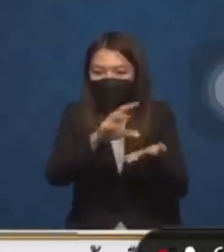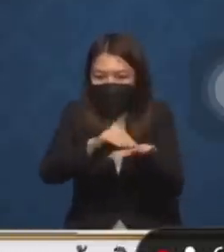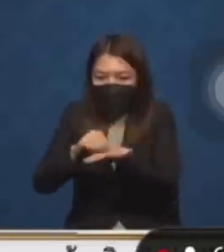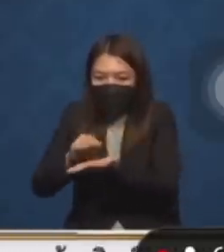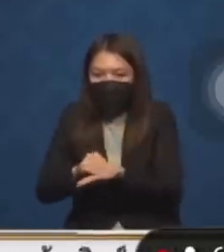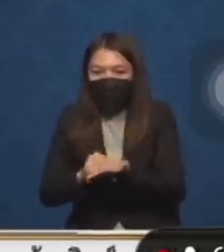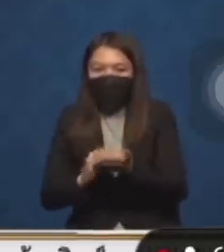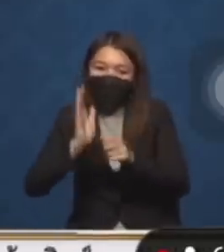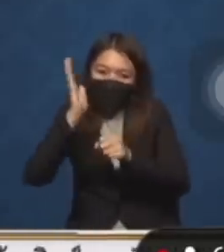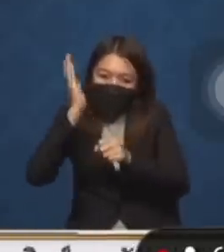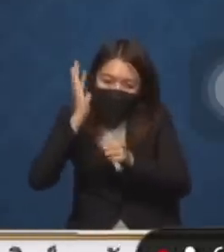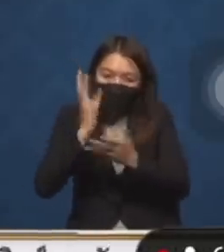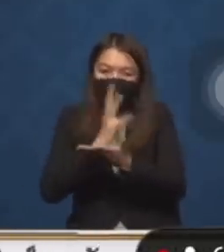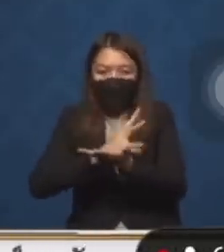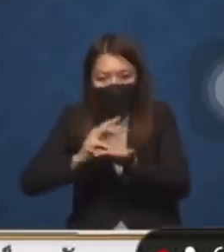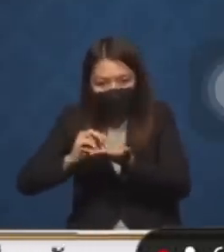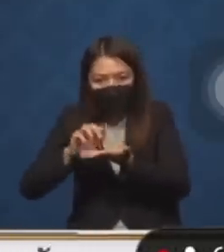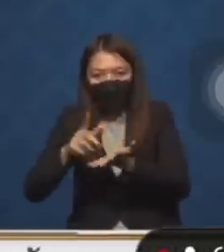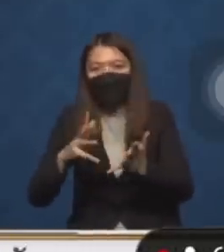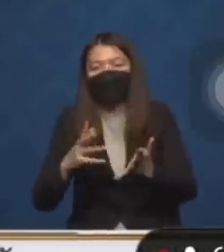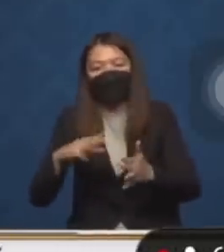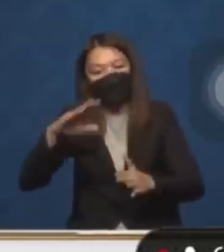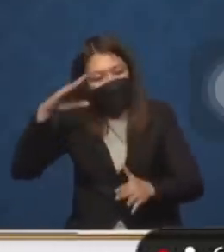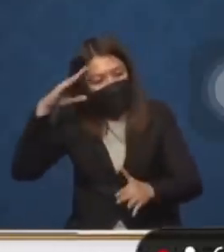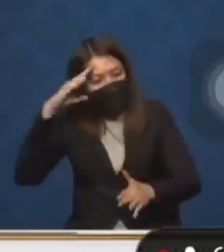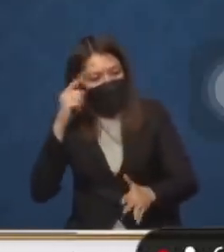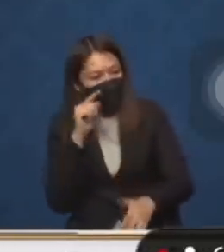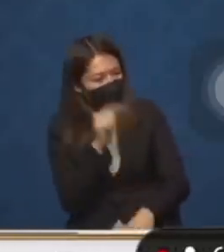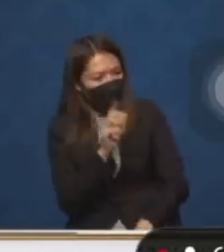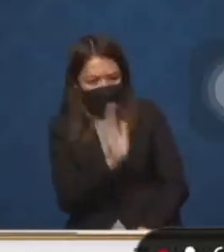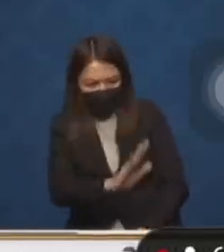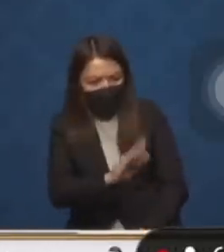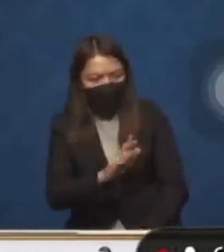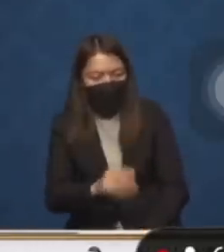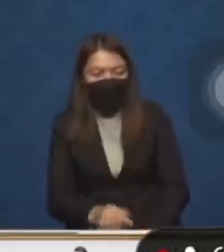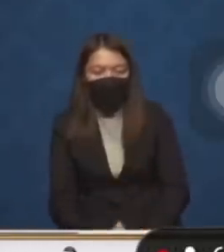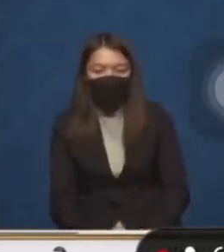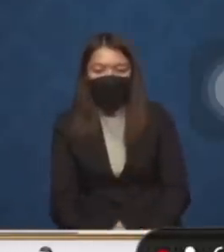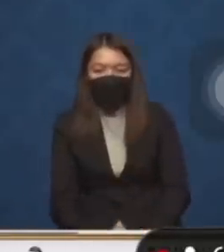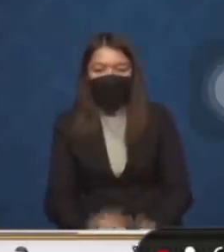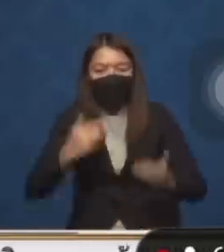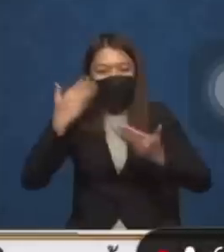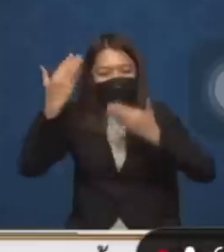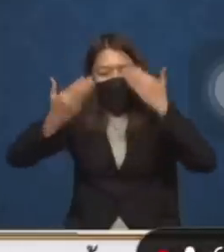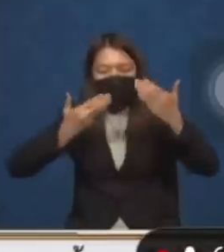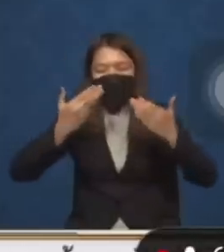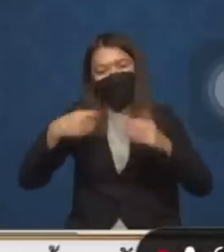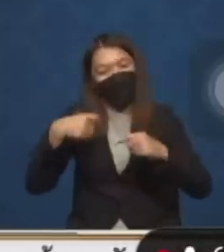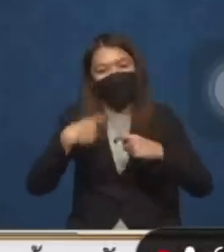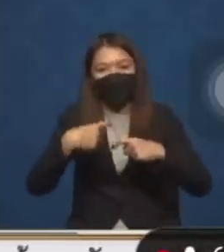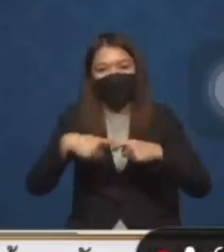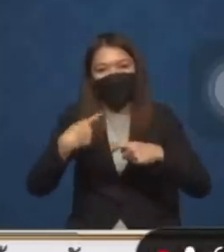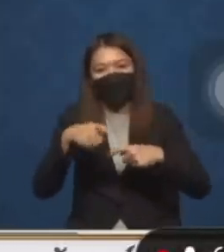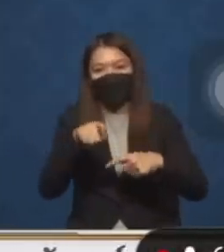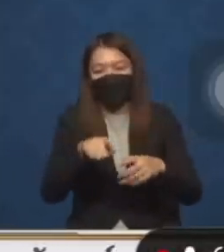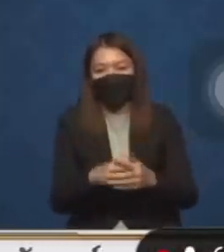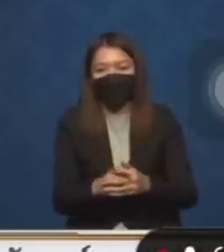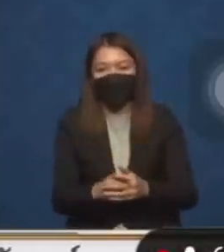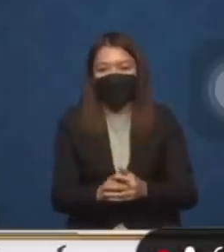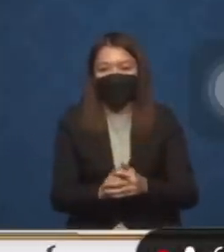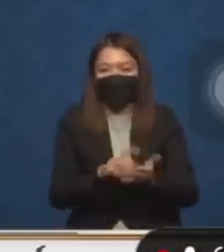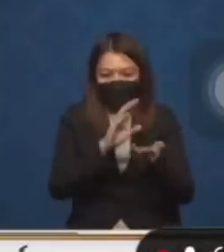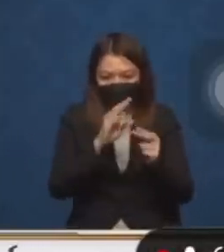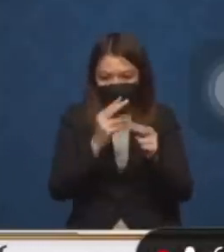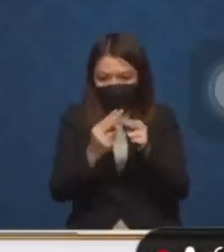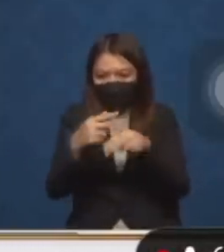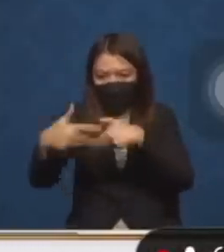จะจัดงานเศวนานใมหวิทยาลัยกมทหาร vàoสั่งห้ามทำใหการทำกิจกรมเปปอย่รากยากลับากจเราสามารรมร